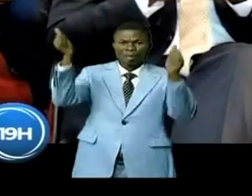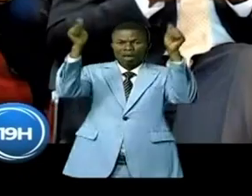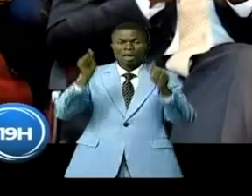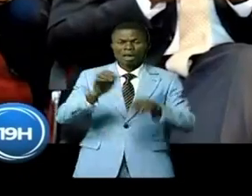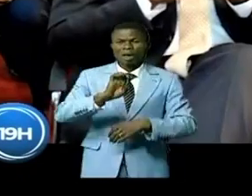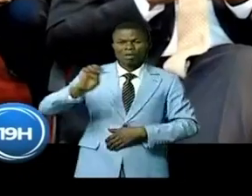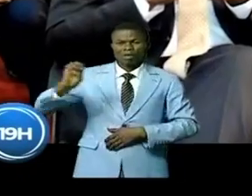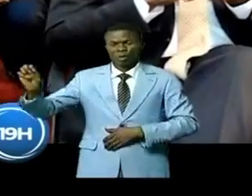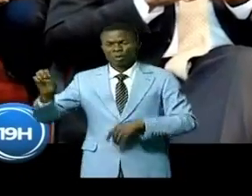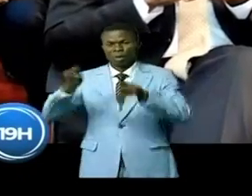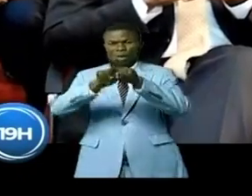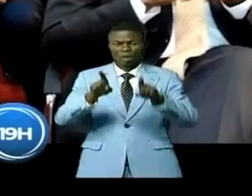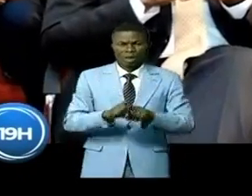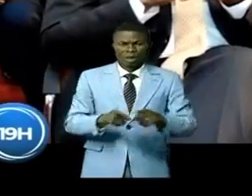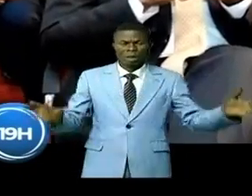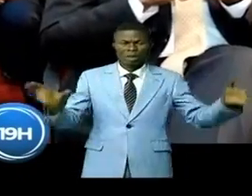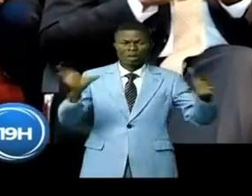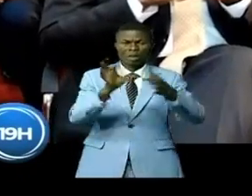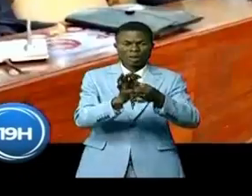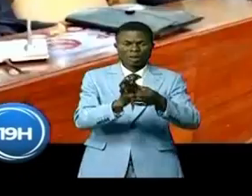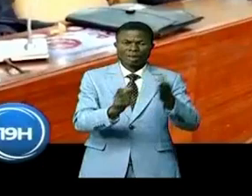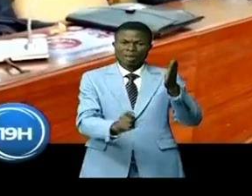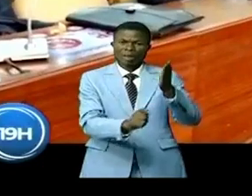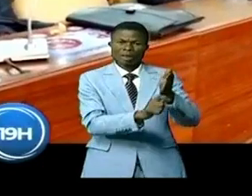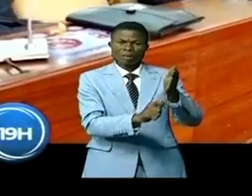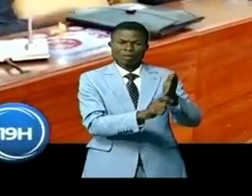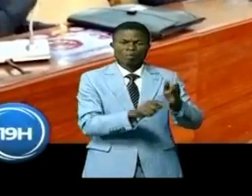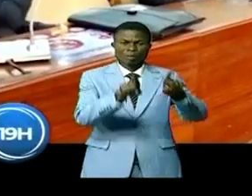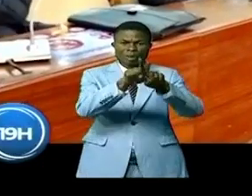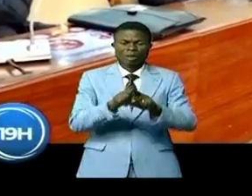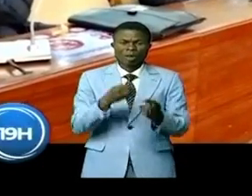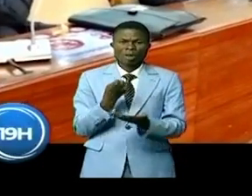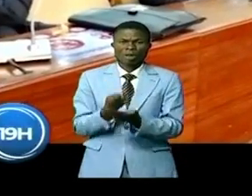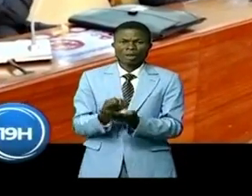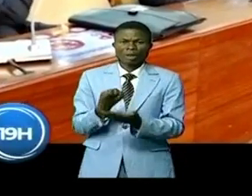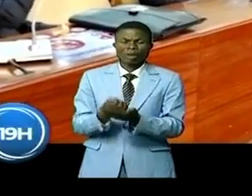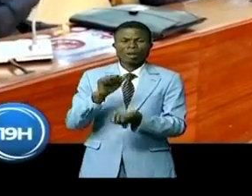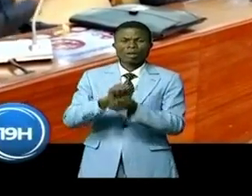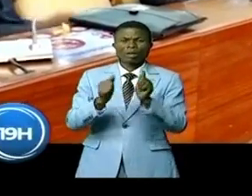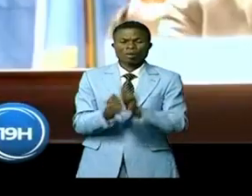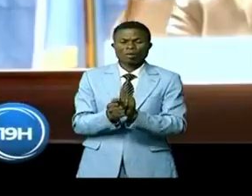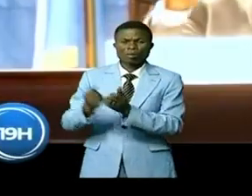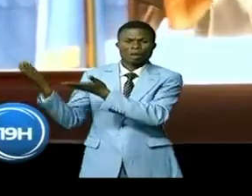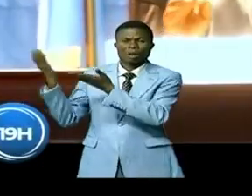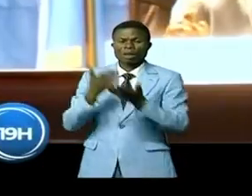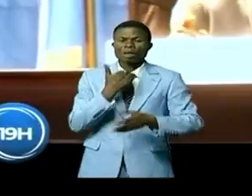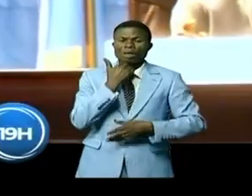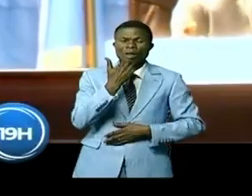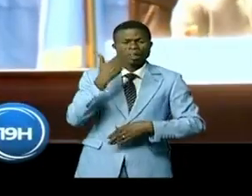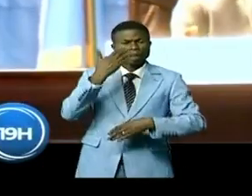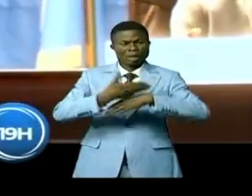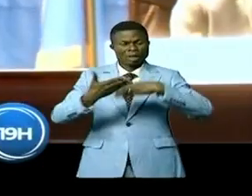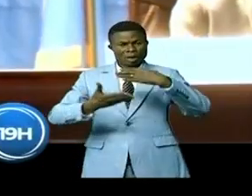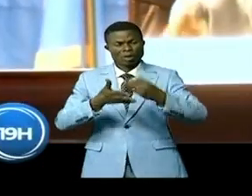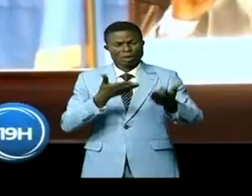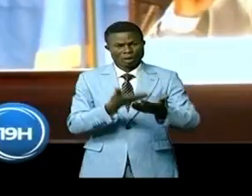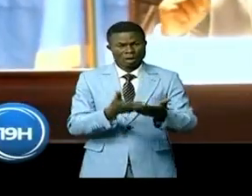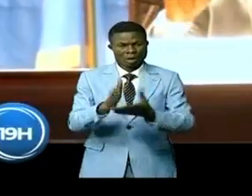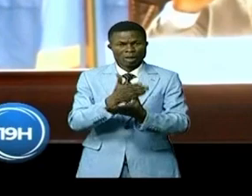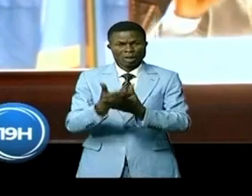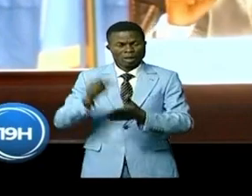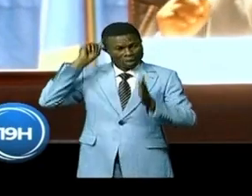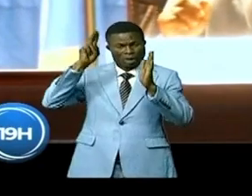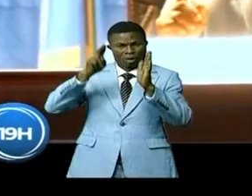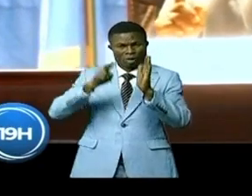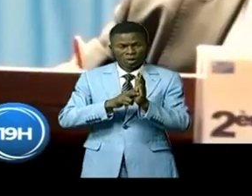que celui de l'accord de coopération technique et économique dans le domaine des investissements et d'infrastructures entre le